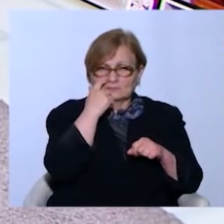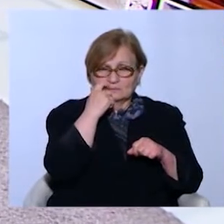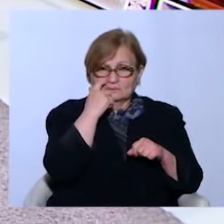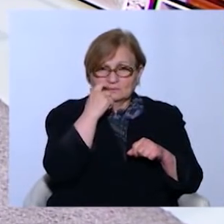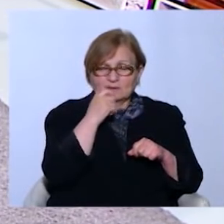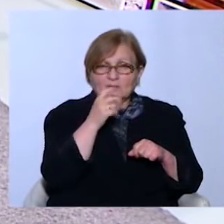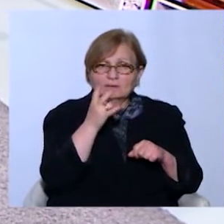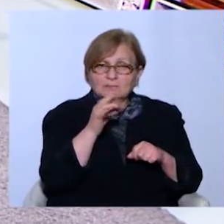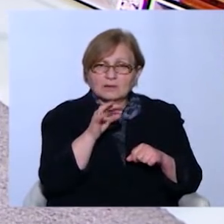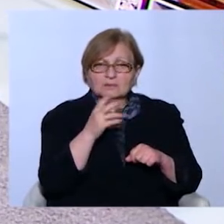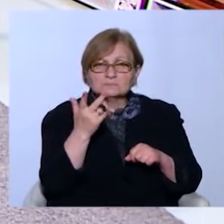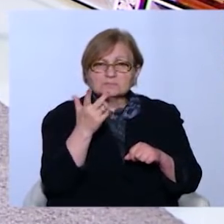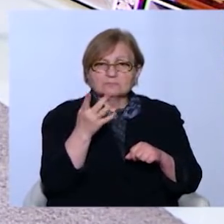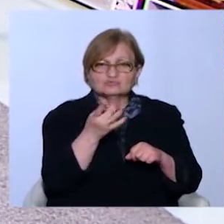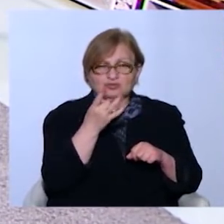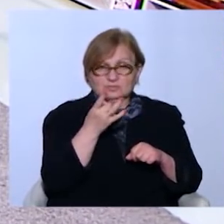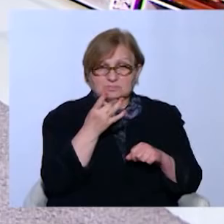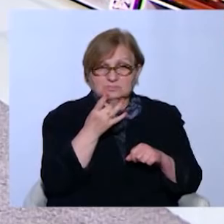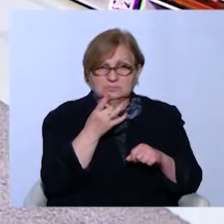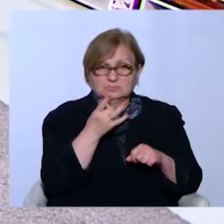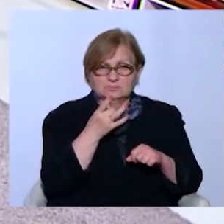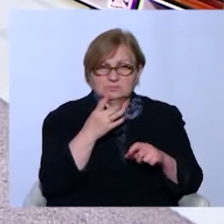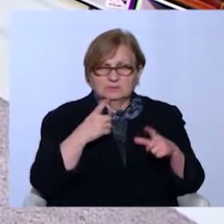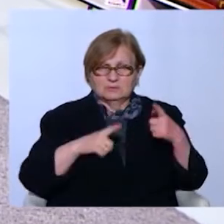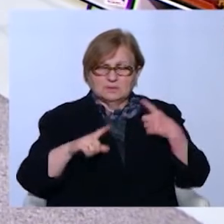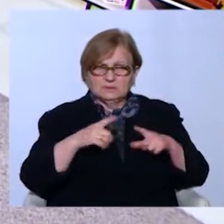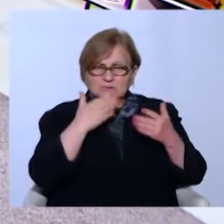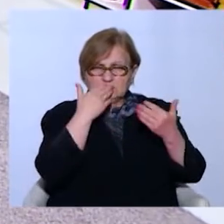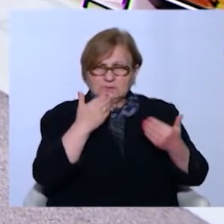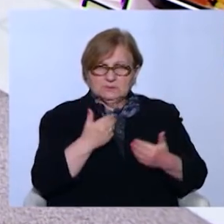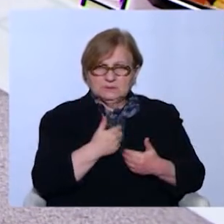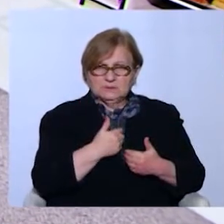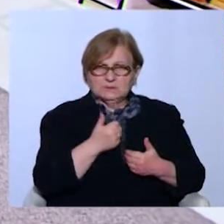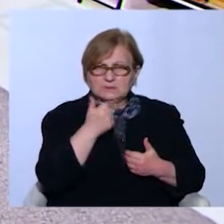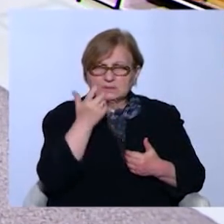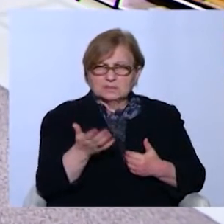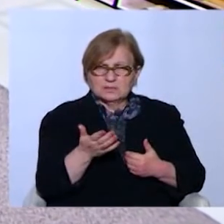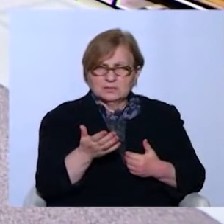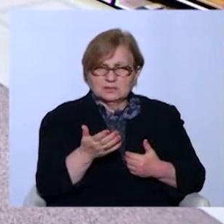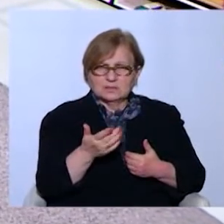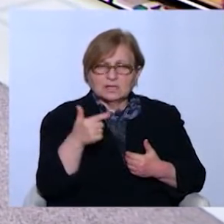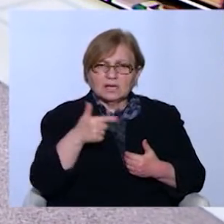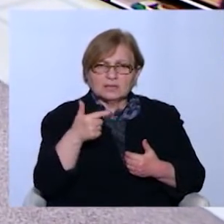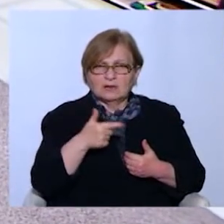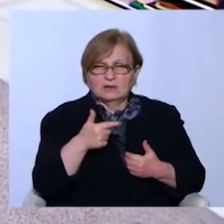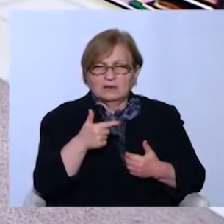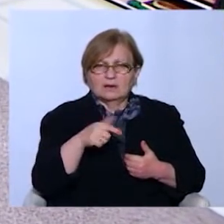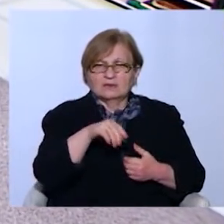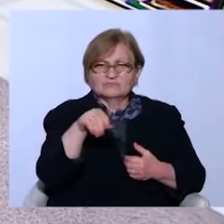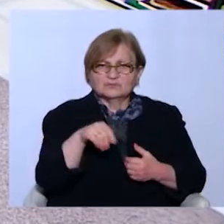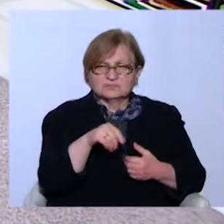3 ჯერ. და კითხვა იყო ასეთი: მასწავლებელმა კითხა, რამდენი გრამი